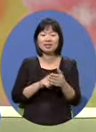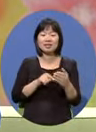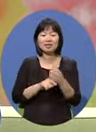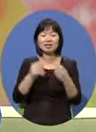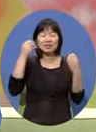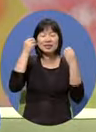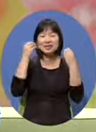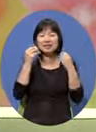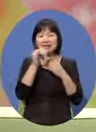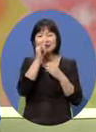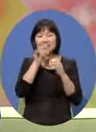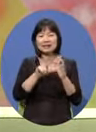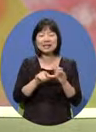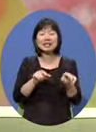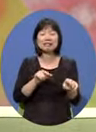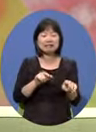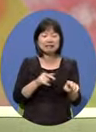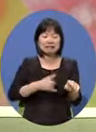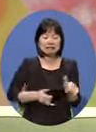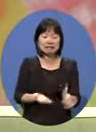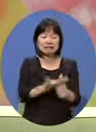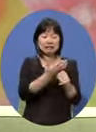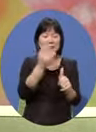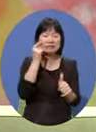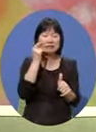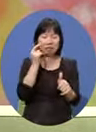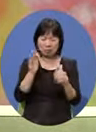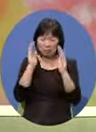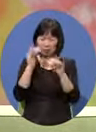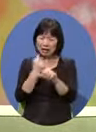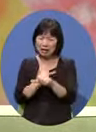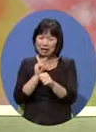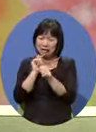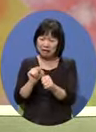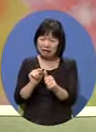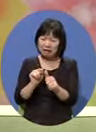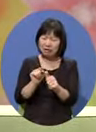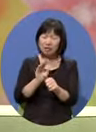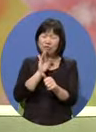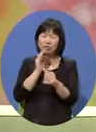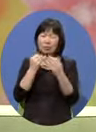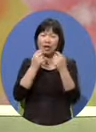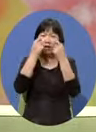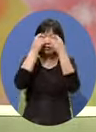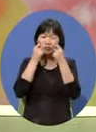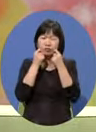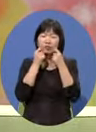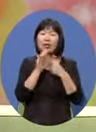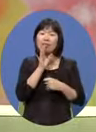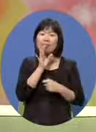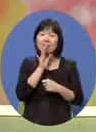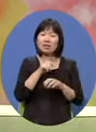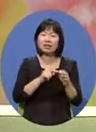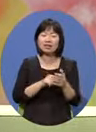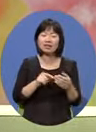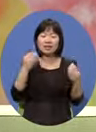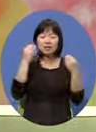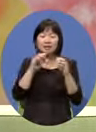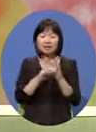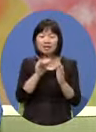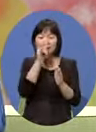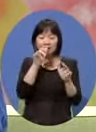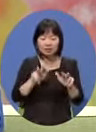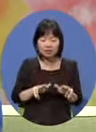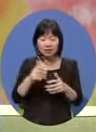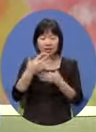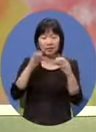때 네 애들도 잘 못 키우면서 무슨 공부를 하겠다고 그래. 그 부분에서 정말 많이 우셨었잖아요. 심리극 때도. 근데